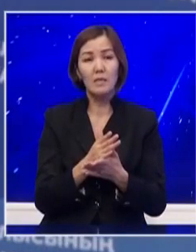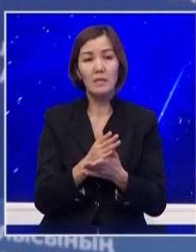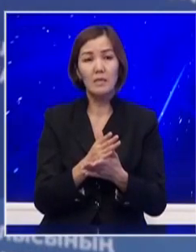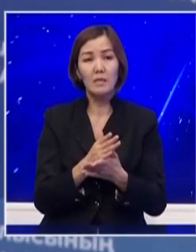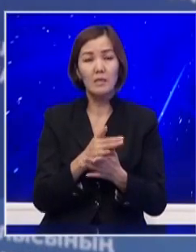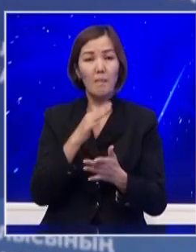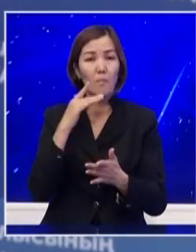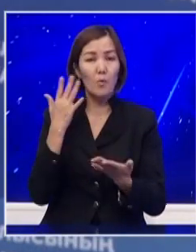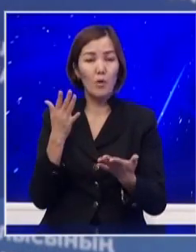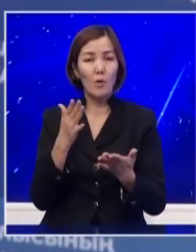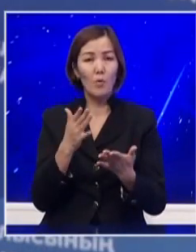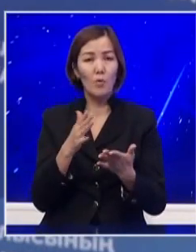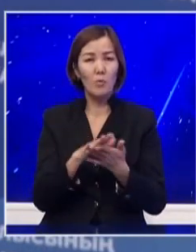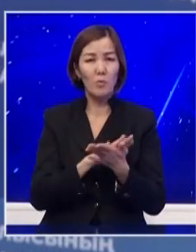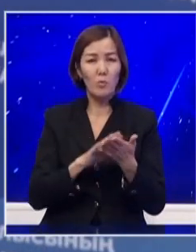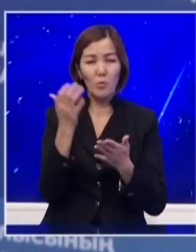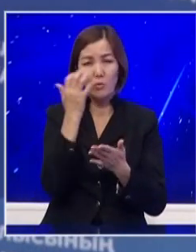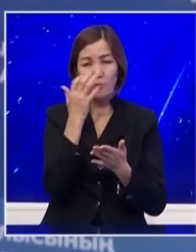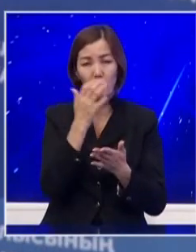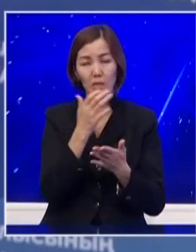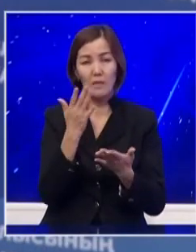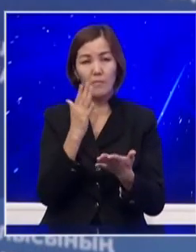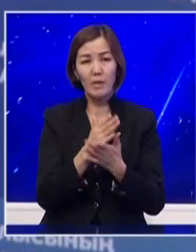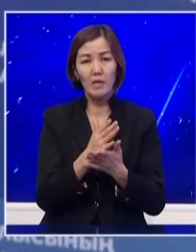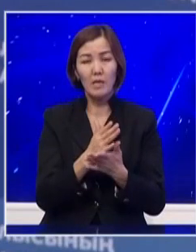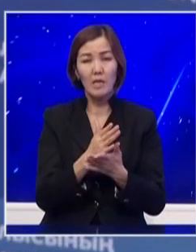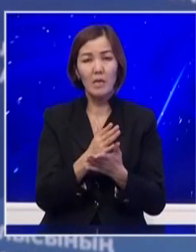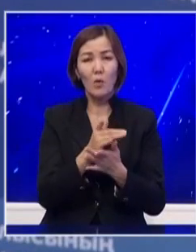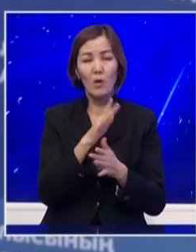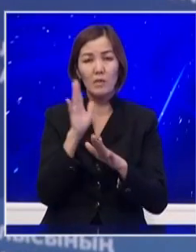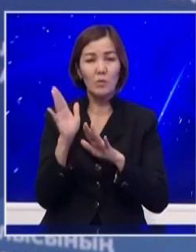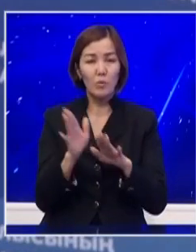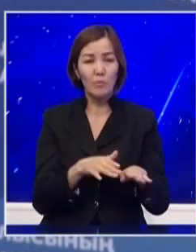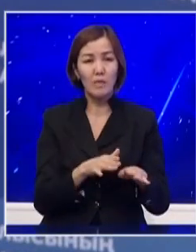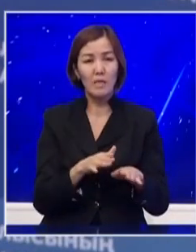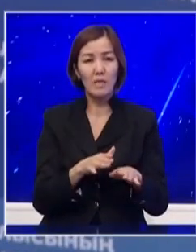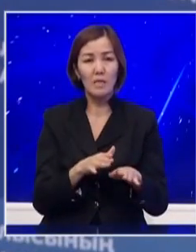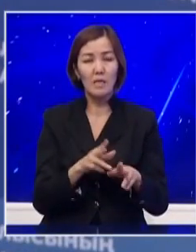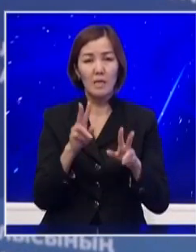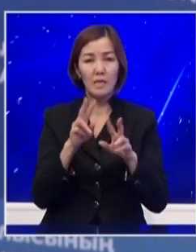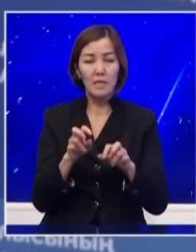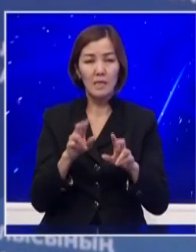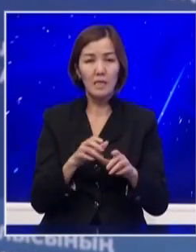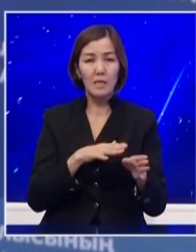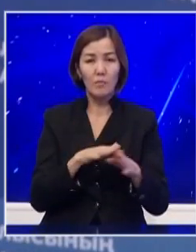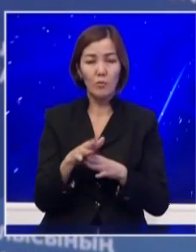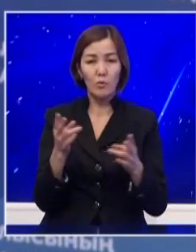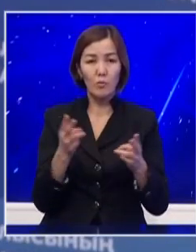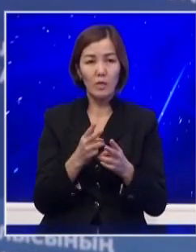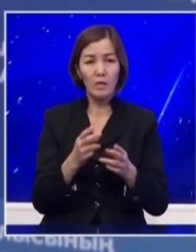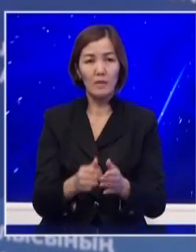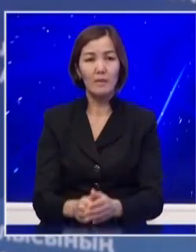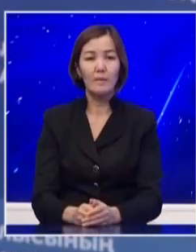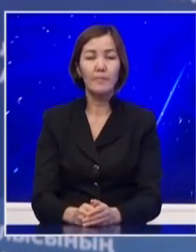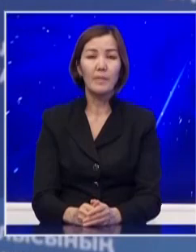бояуы кеткен баллондар болса, болмаса жарамсыз баллондар болса, соның бәрі тексеріліп толтырылып отырады.